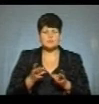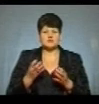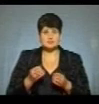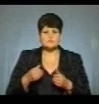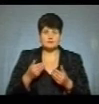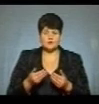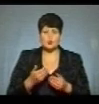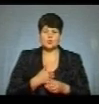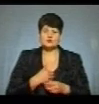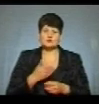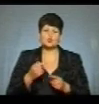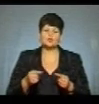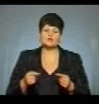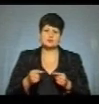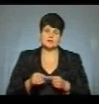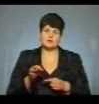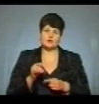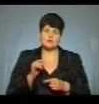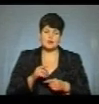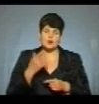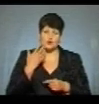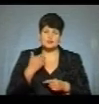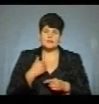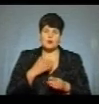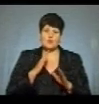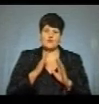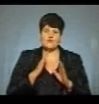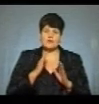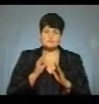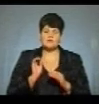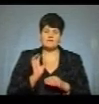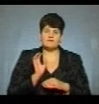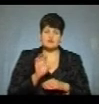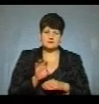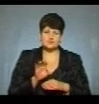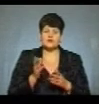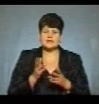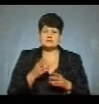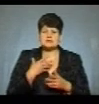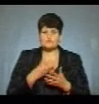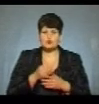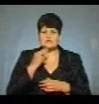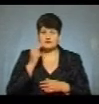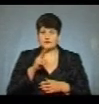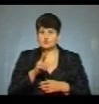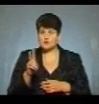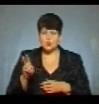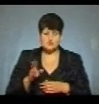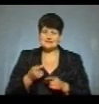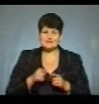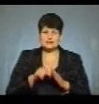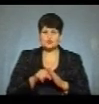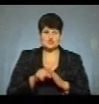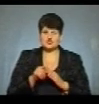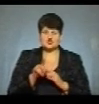звернутися? Уточнити про те, що коли я в Фейсбуці виставлю свою якусь якесь звинувачення будь-кого, це не означає,